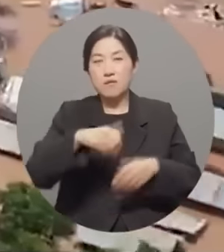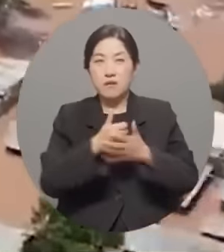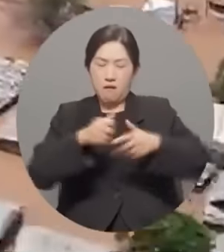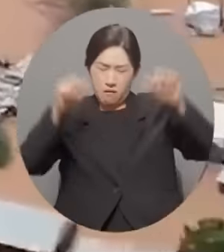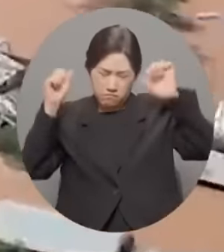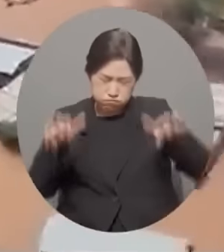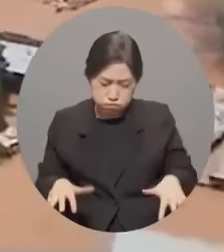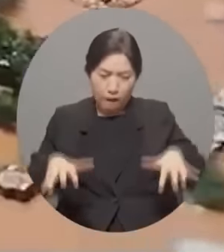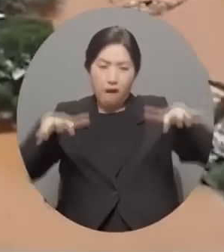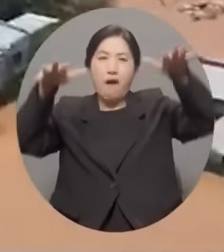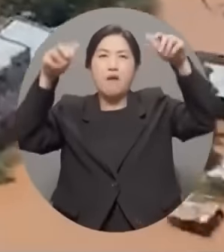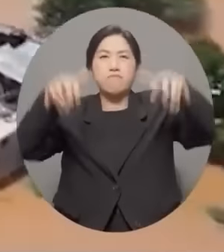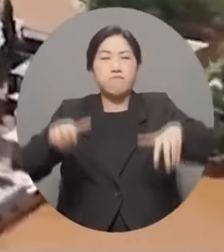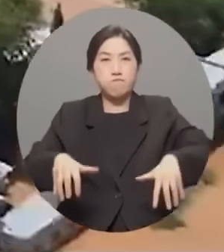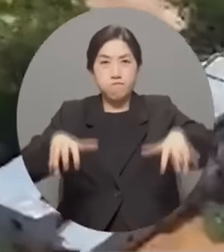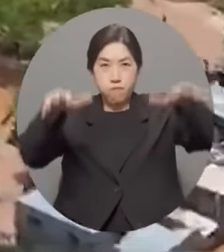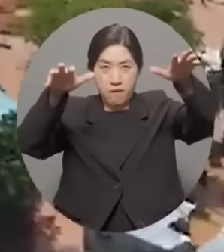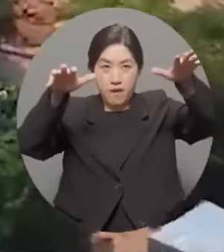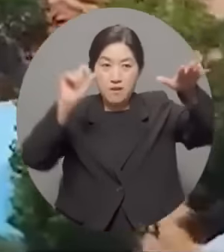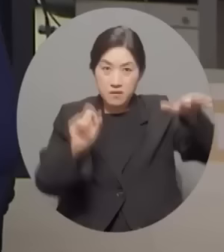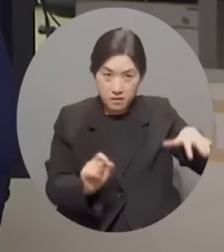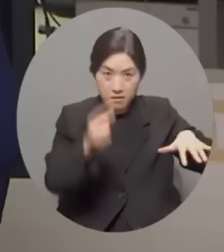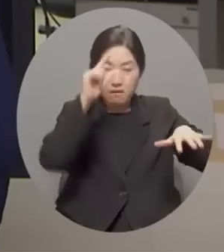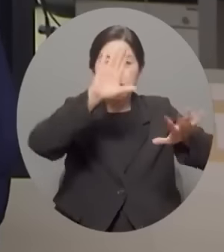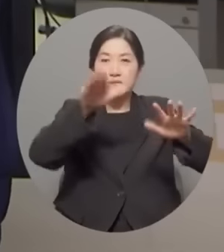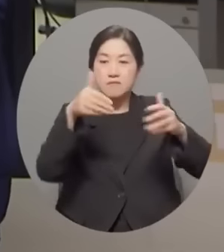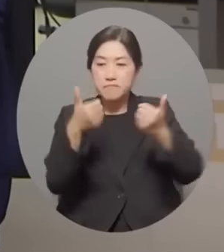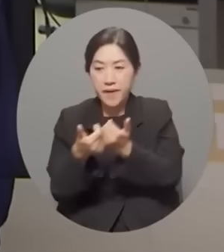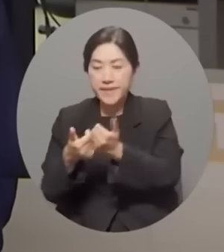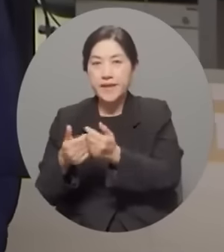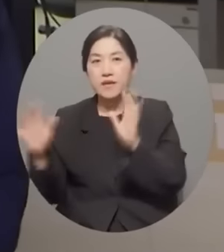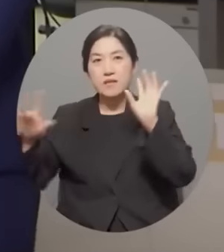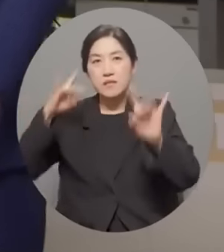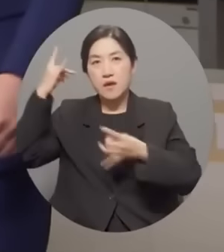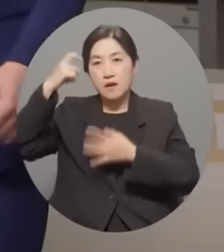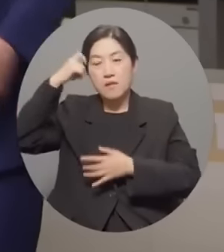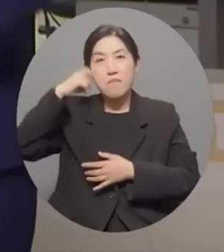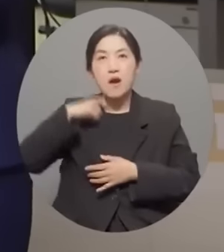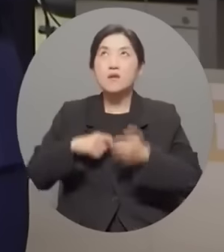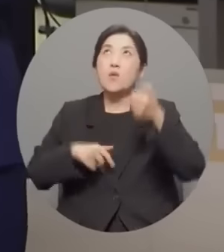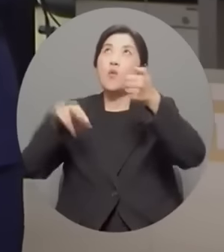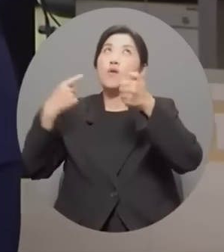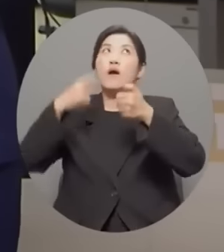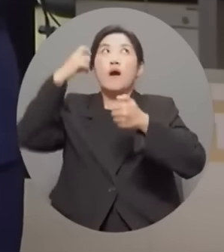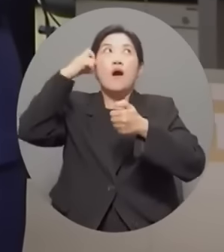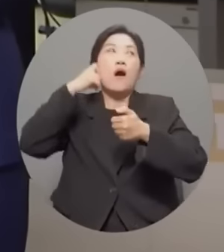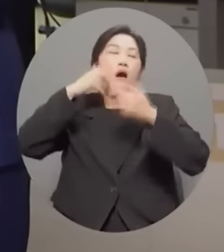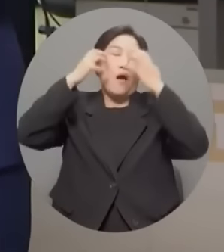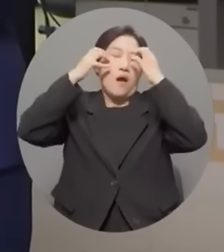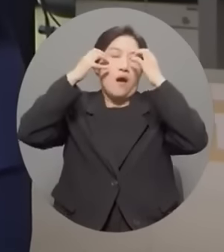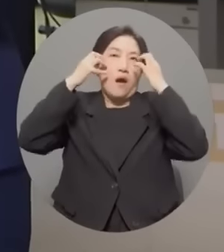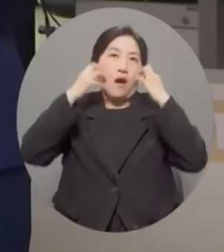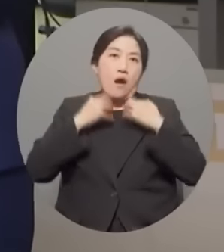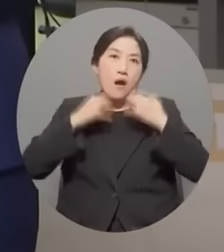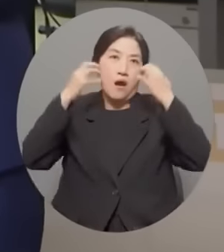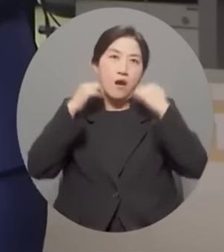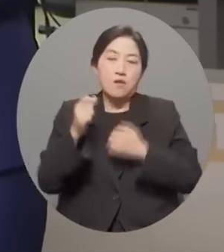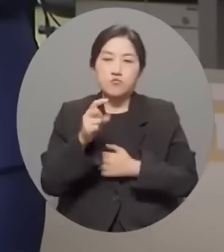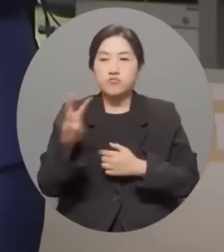대홍수가 발생했습니다. 그 반작용으로 태국은 체감온도가 50도에 육박하는 폭염으로 수십